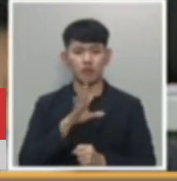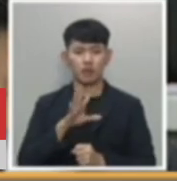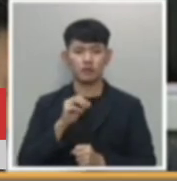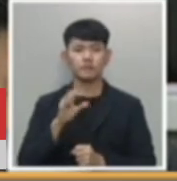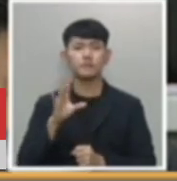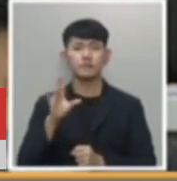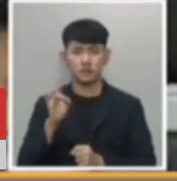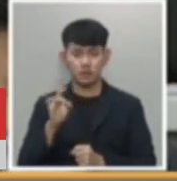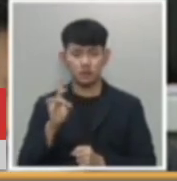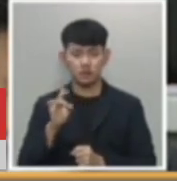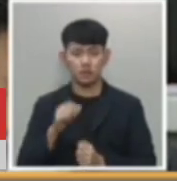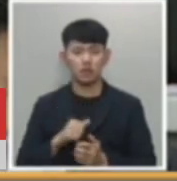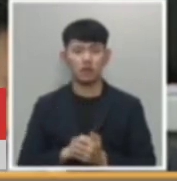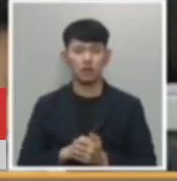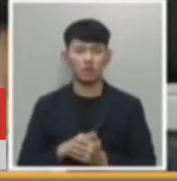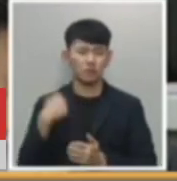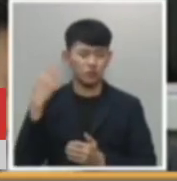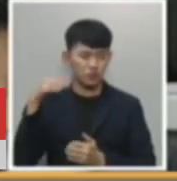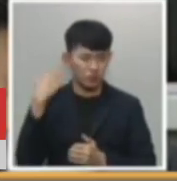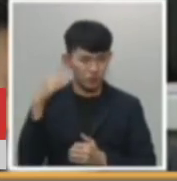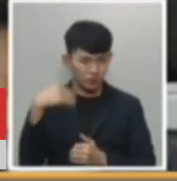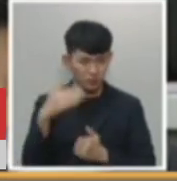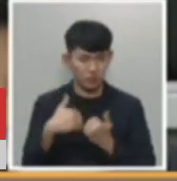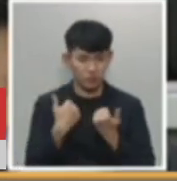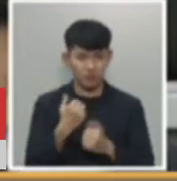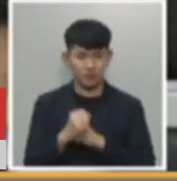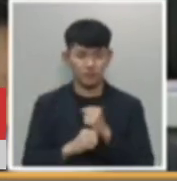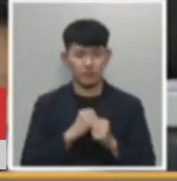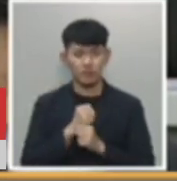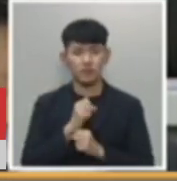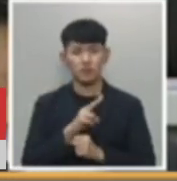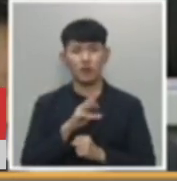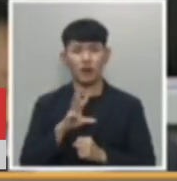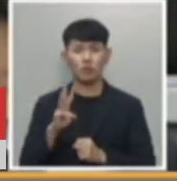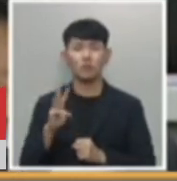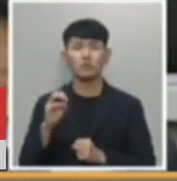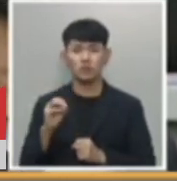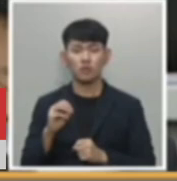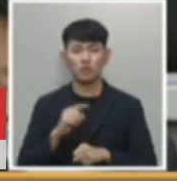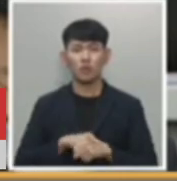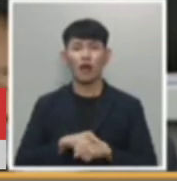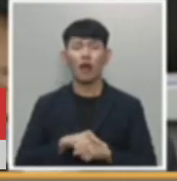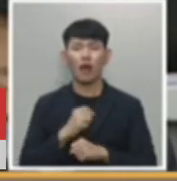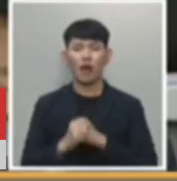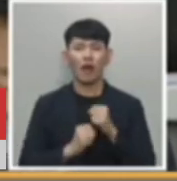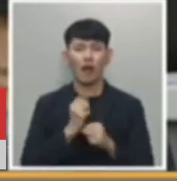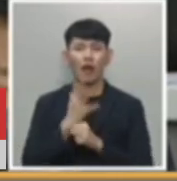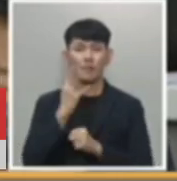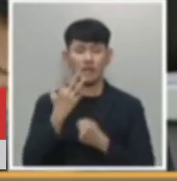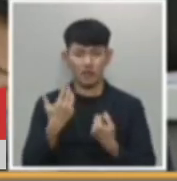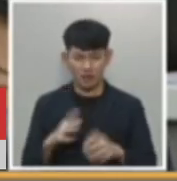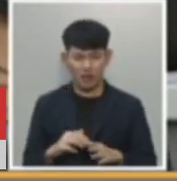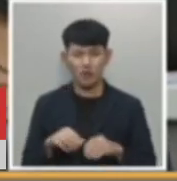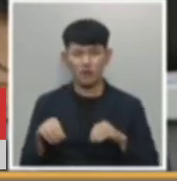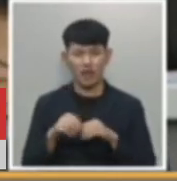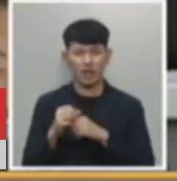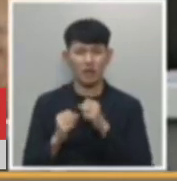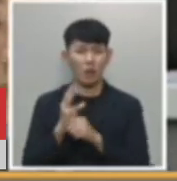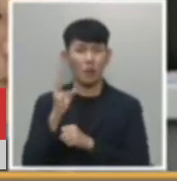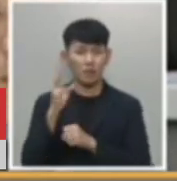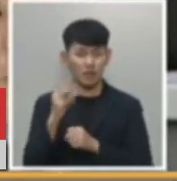2557จนกระทั่ง2560เป็นเวลา5ปีกว่ากับ6ปีคณะคส